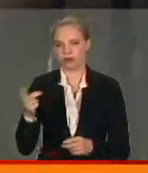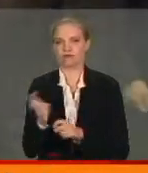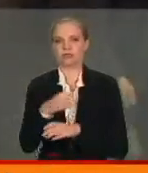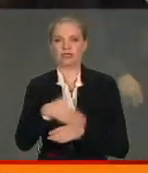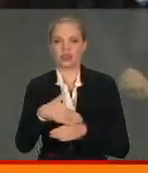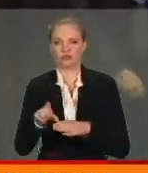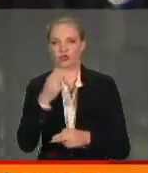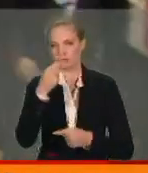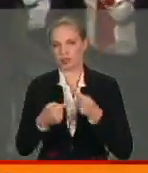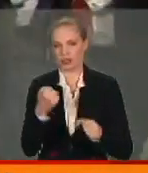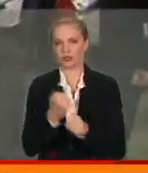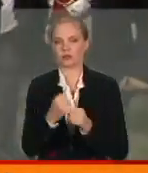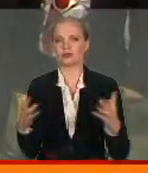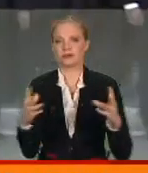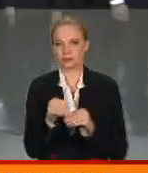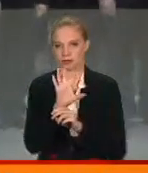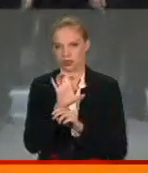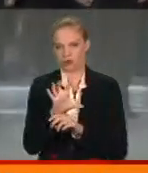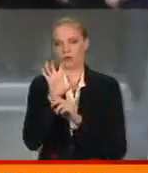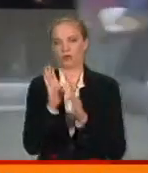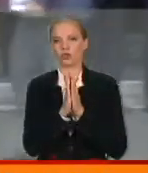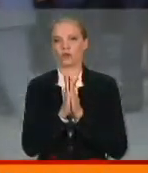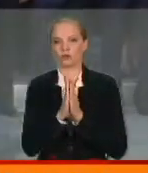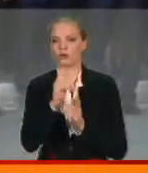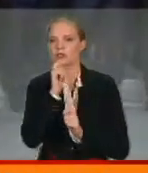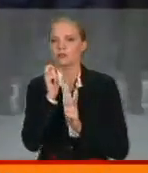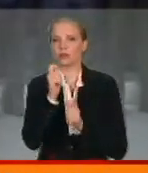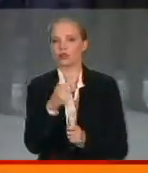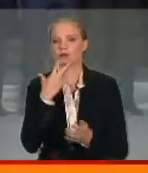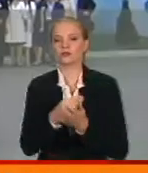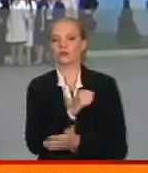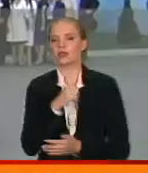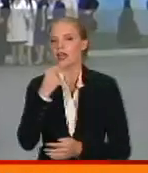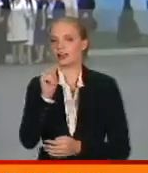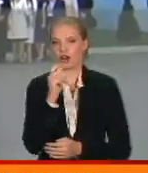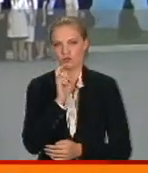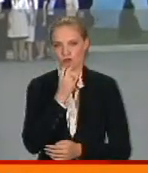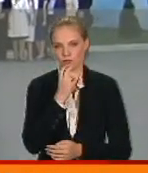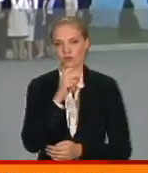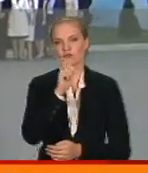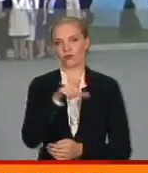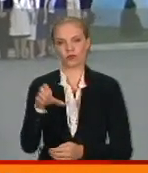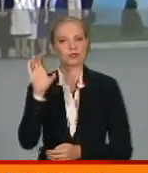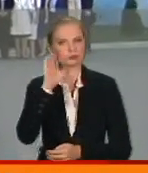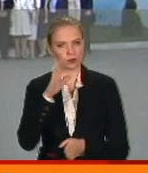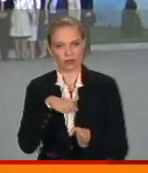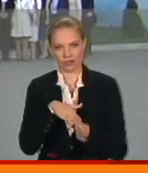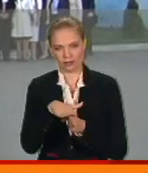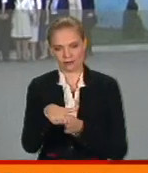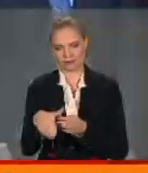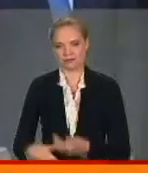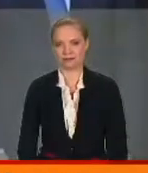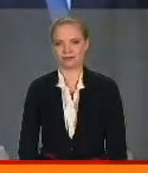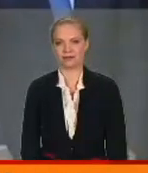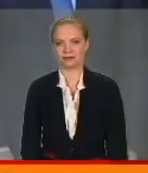надвір аби за традицією зробити спільне фото фотограф просить їх подарувати йому свою найкращу усмішку вони слухняно прохання